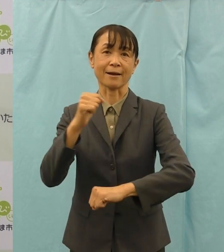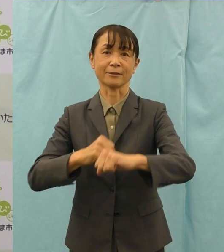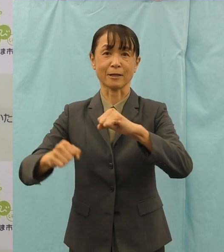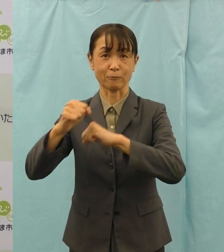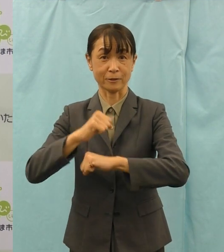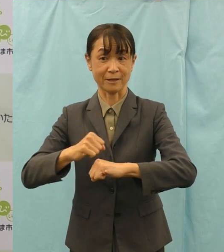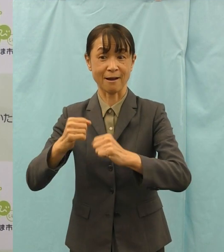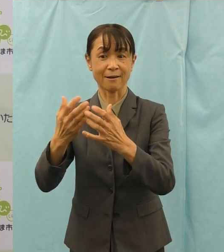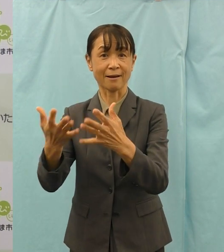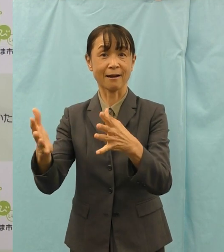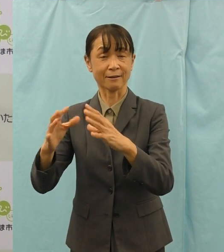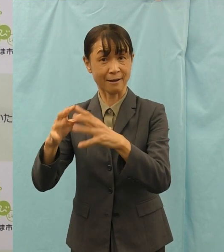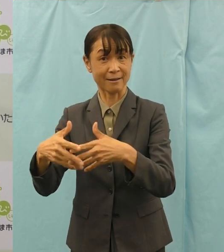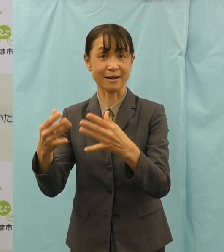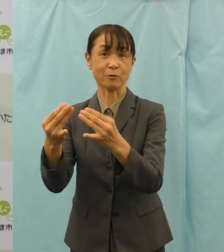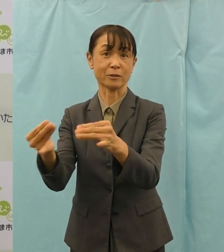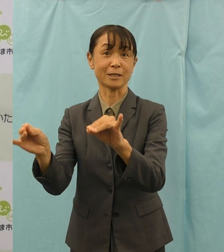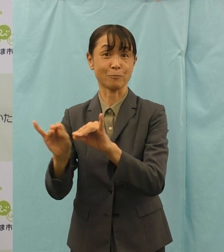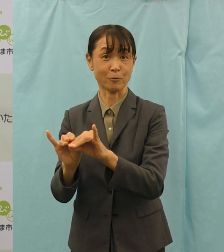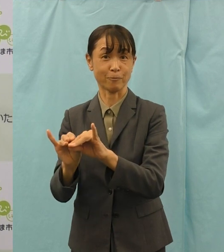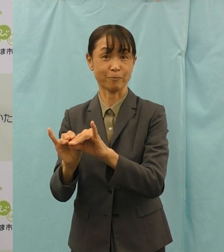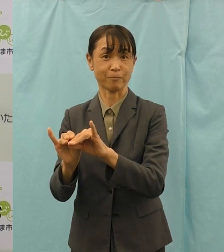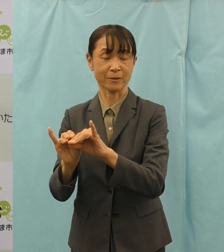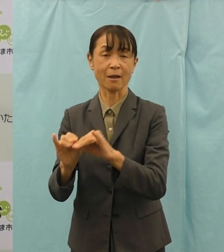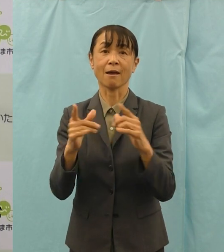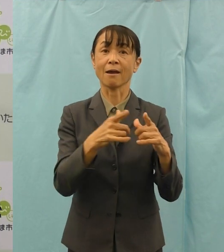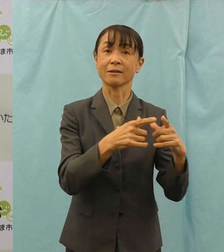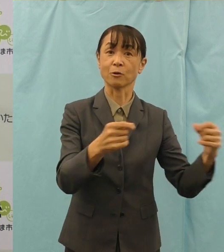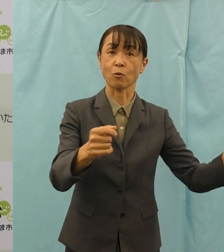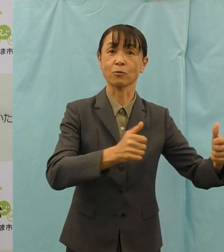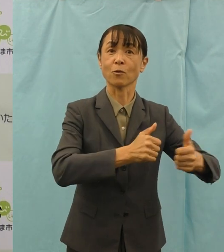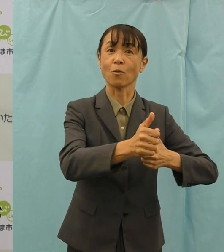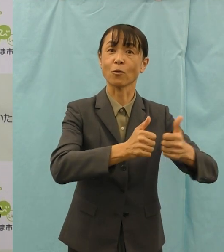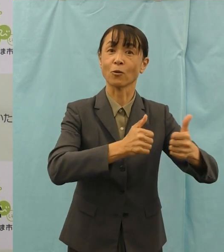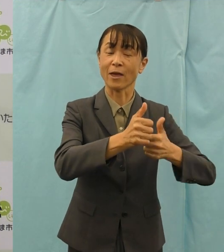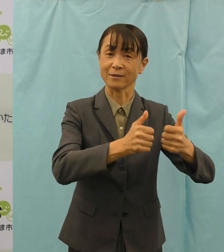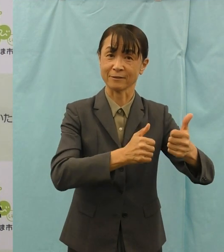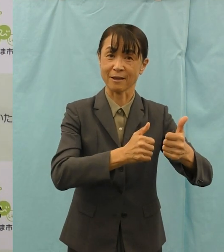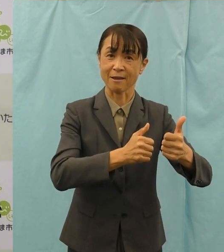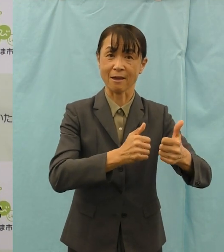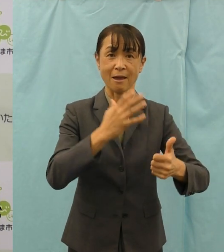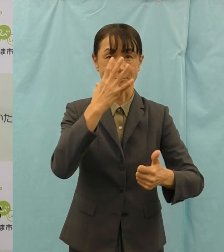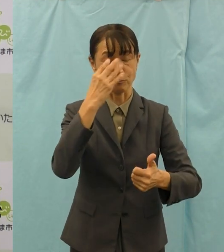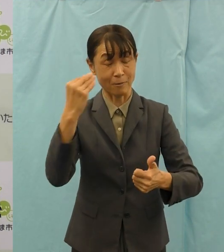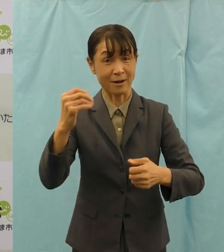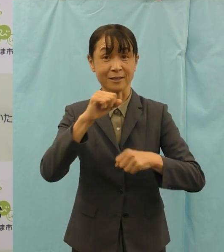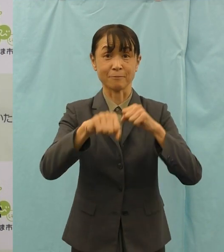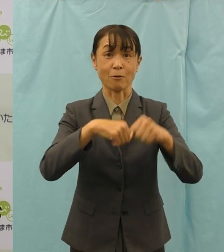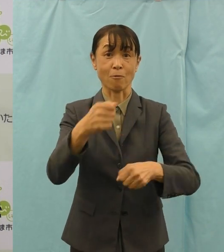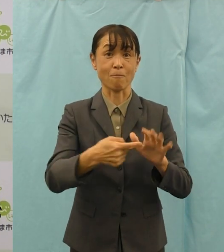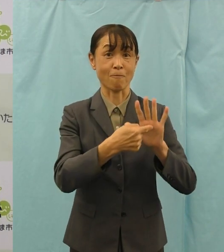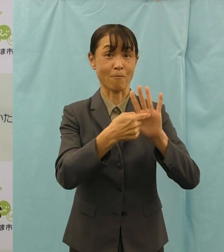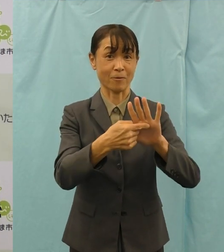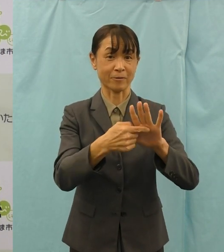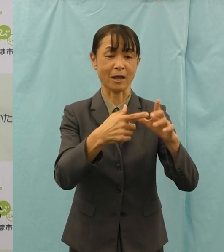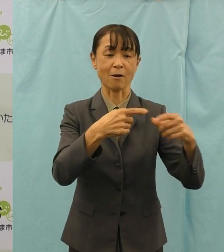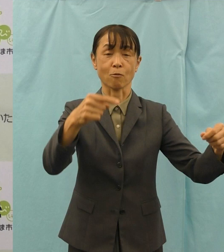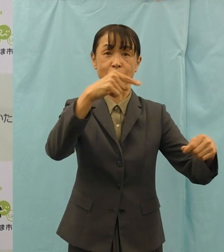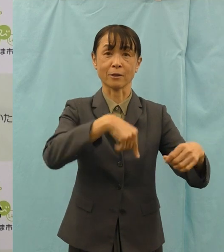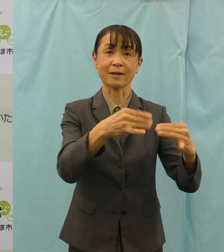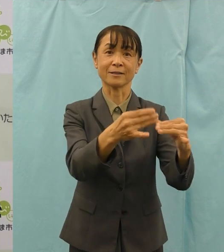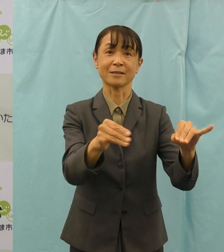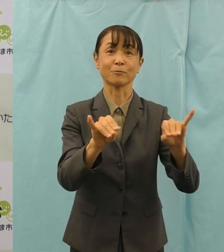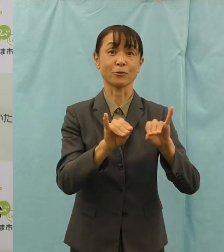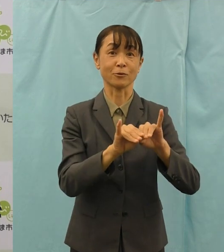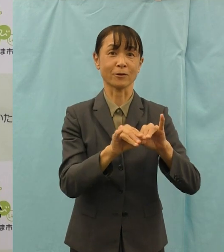で活躍した海外チームや、今年の日本のロードレースで優秀な成績を収めた